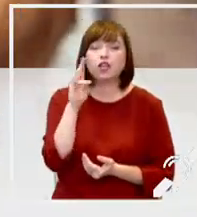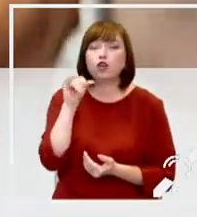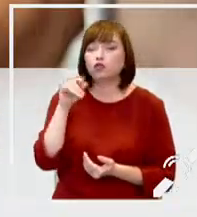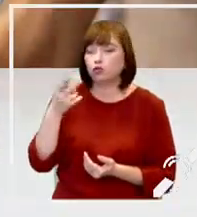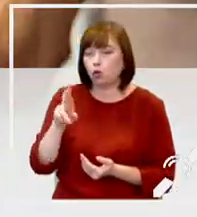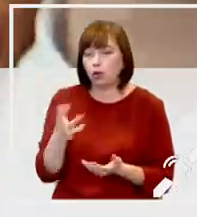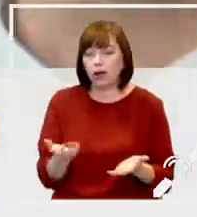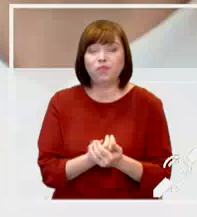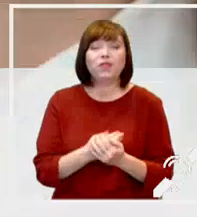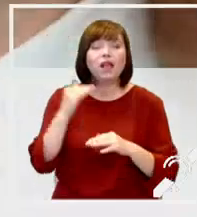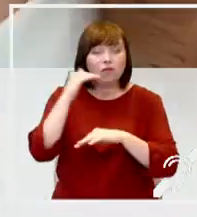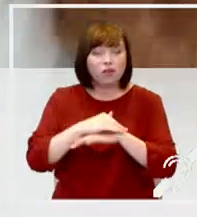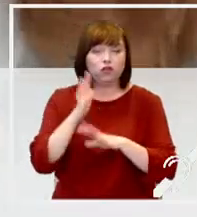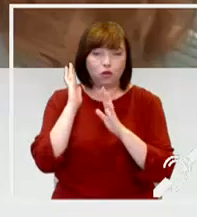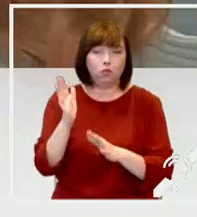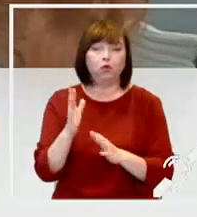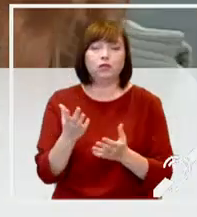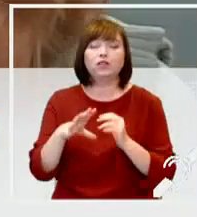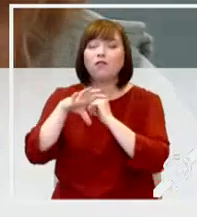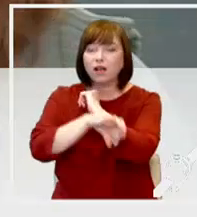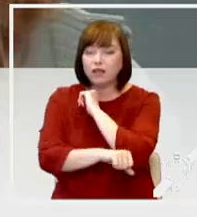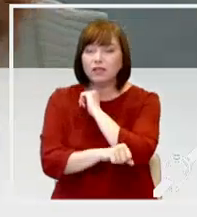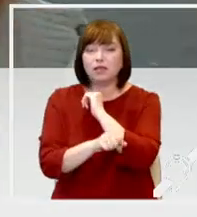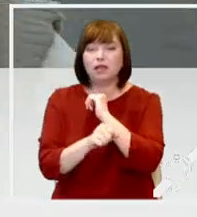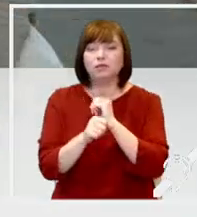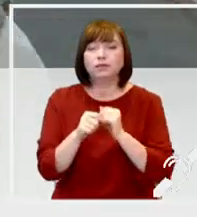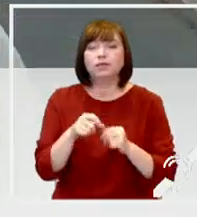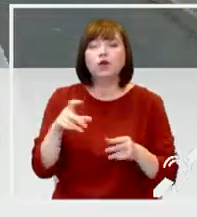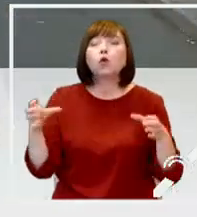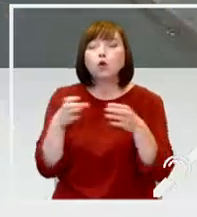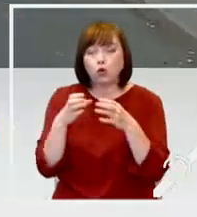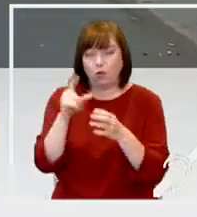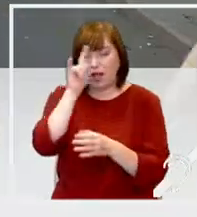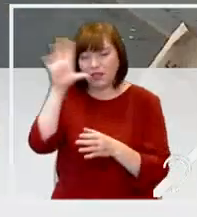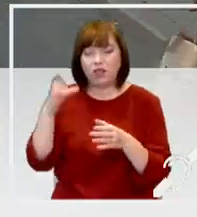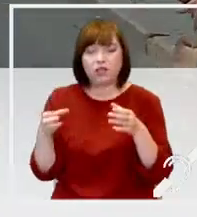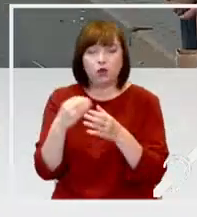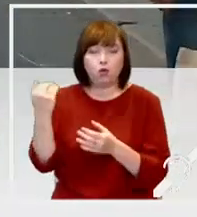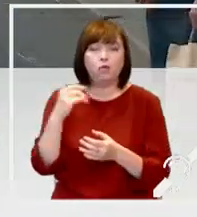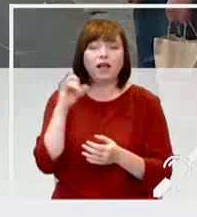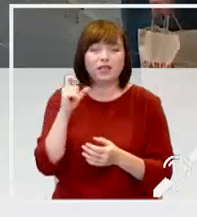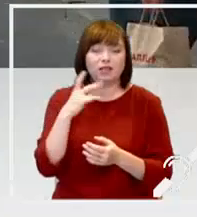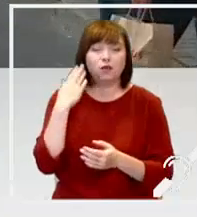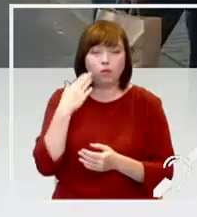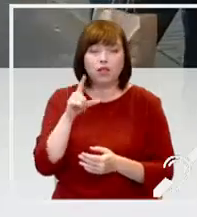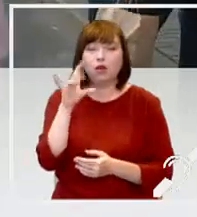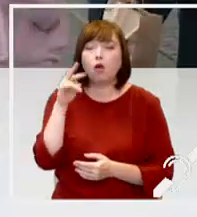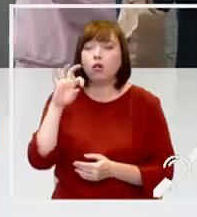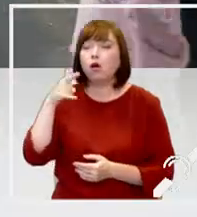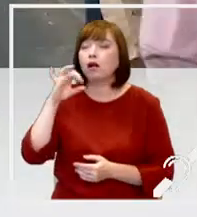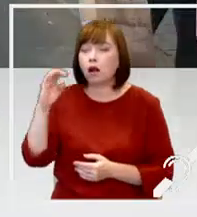Julia. Seara va fi încununată, cum spuneam mai devreme, de trupa celebră de peste Prut, Holograf, care